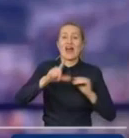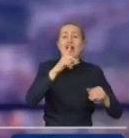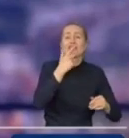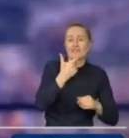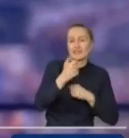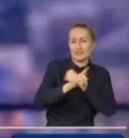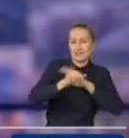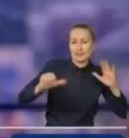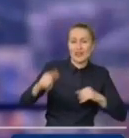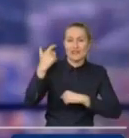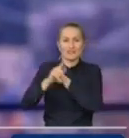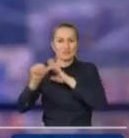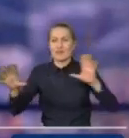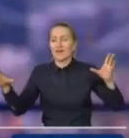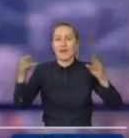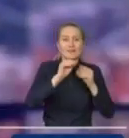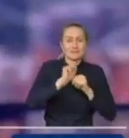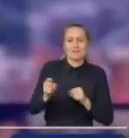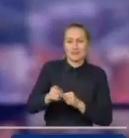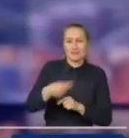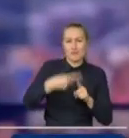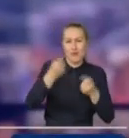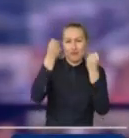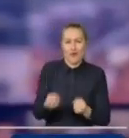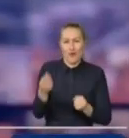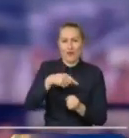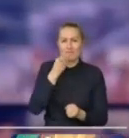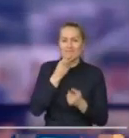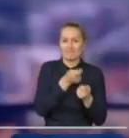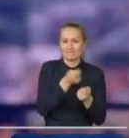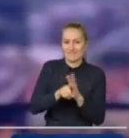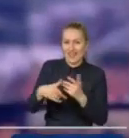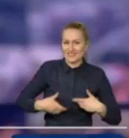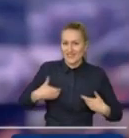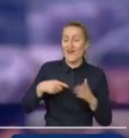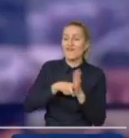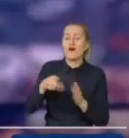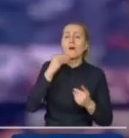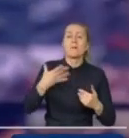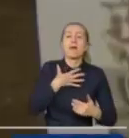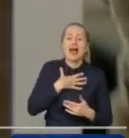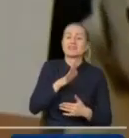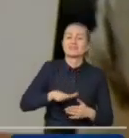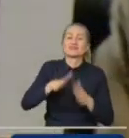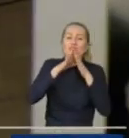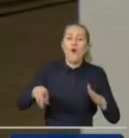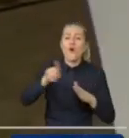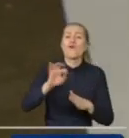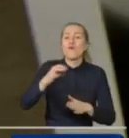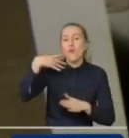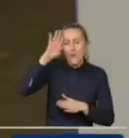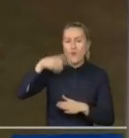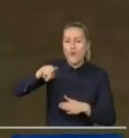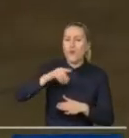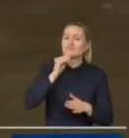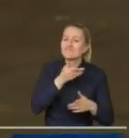puszek, daje to w sumie 0,5 tony karmy dla zwierząt. I na taką pomoc mogą liczyć psy ze schroniska w Łodzi. Siatkarki łódzkiego klubu